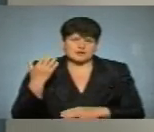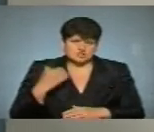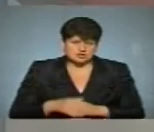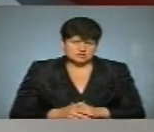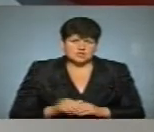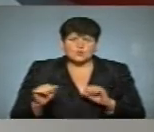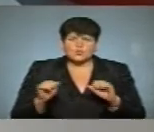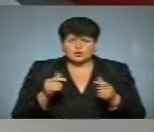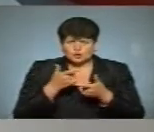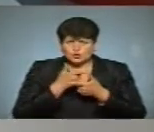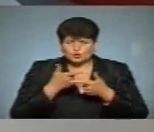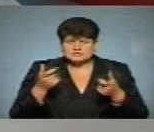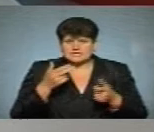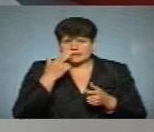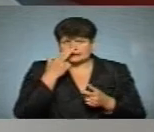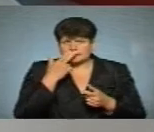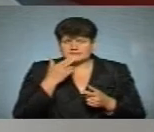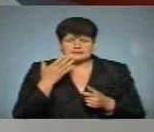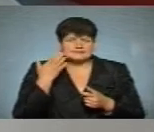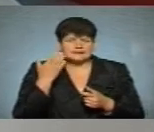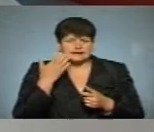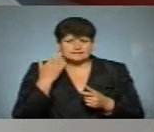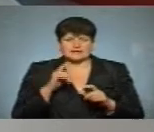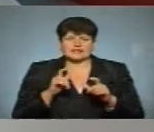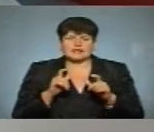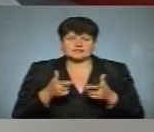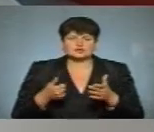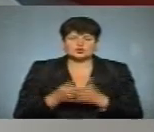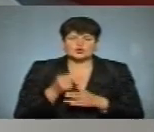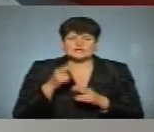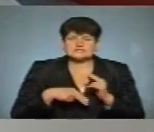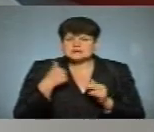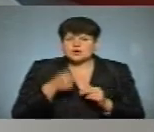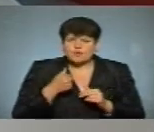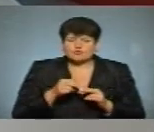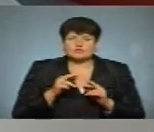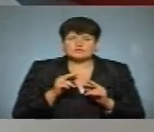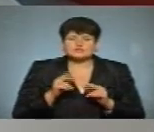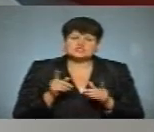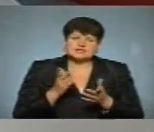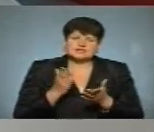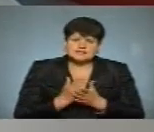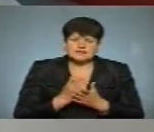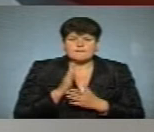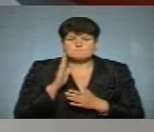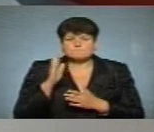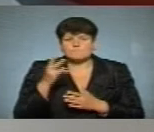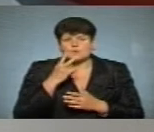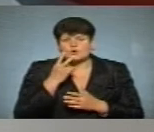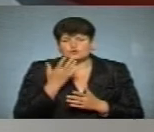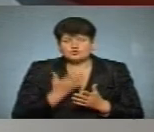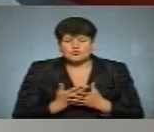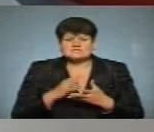Уряд оголосив про так званий адаптивний карантин до кінця року. Чи є прогнози щодо Тернопільщини, враховуючи загалом